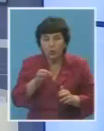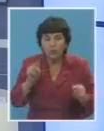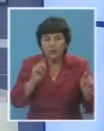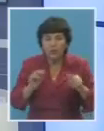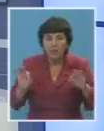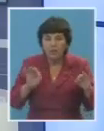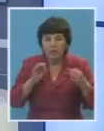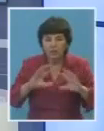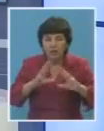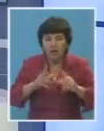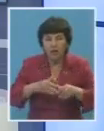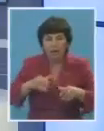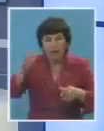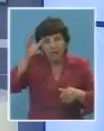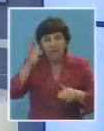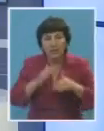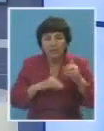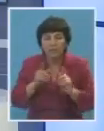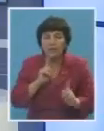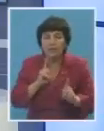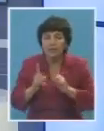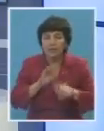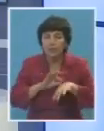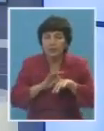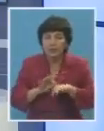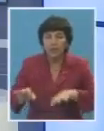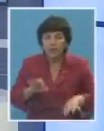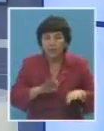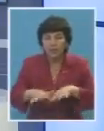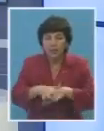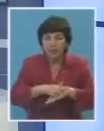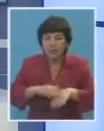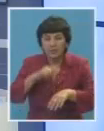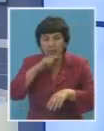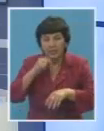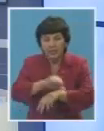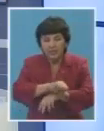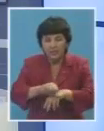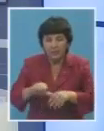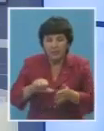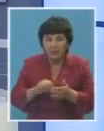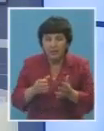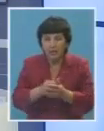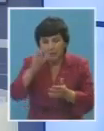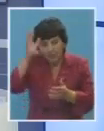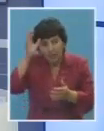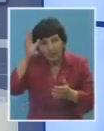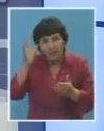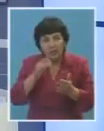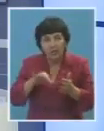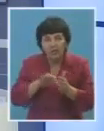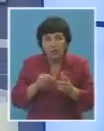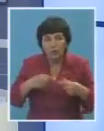филармонияда халықаралық ғылыми тәжірибелік конференция өткізілді. Шараға еліміздің және Ресей Федерациясының ғалымдары, сондай халық қалаулылары,